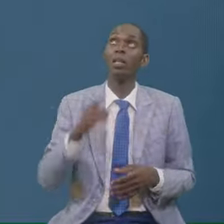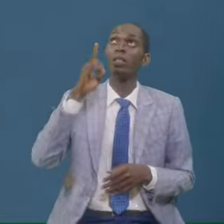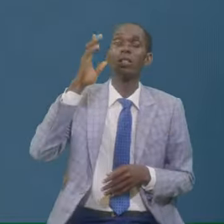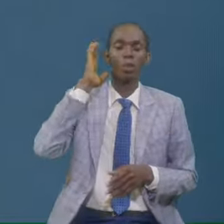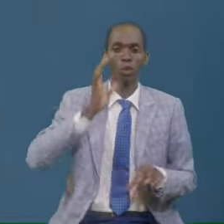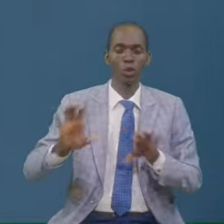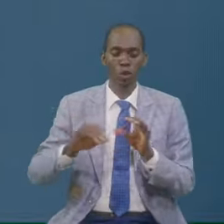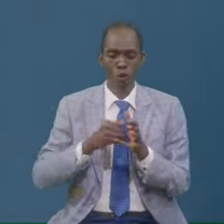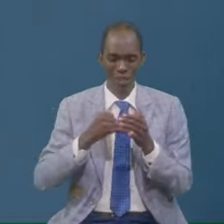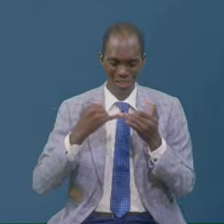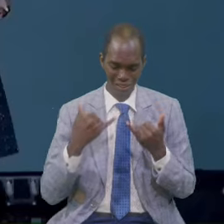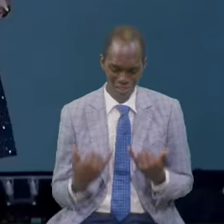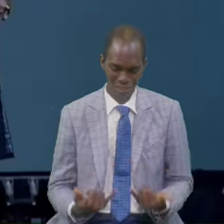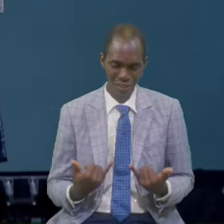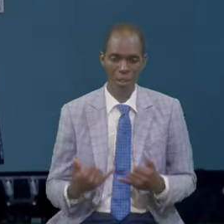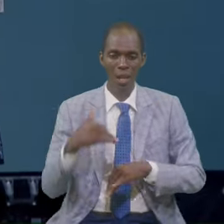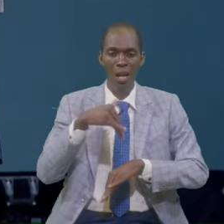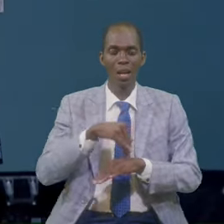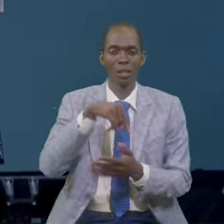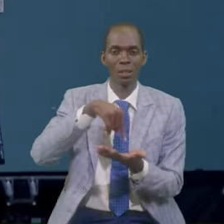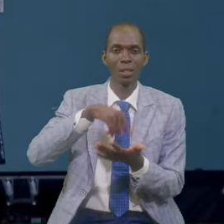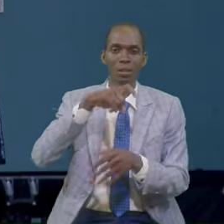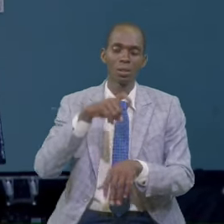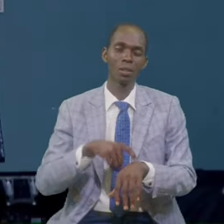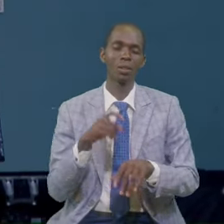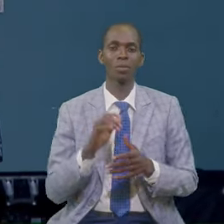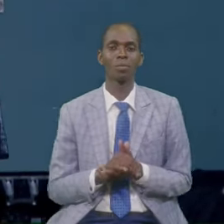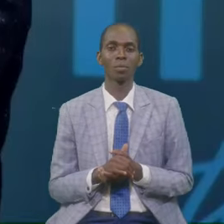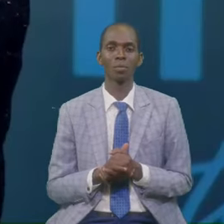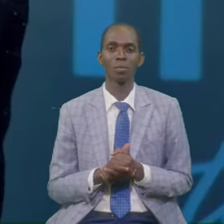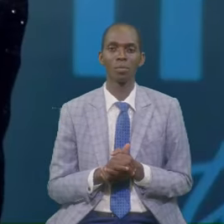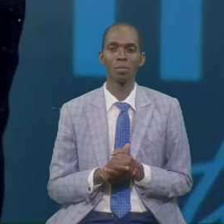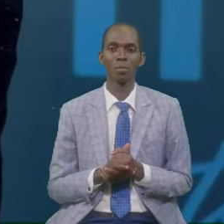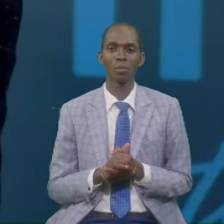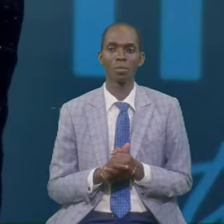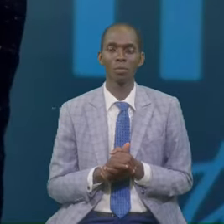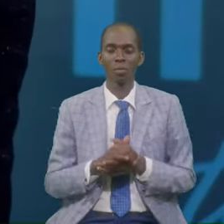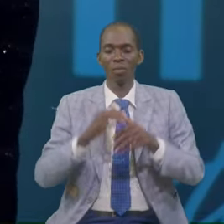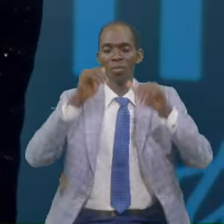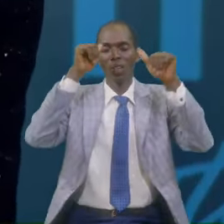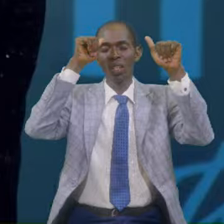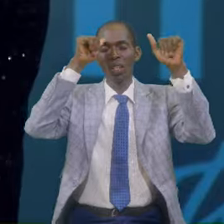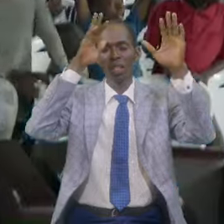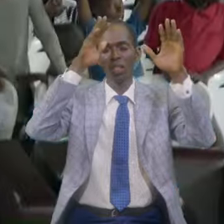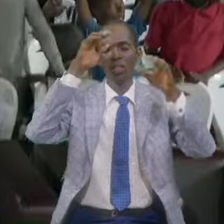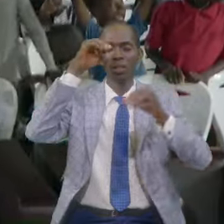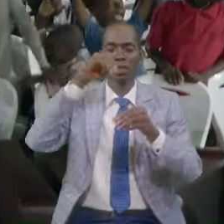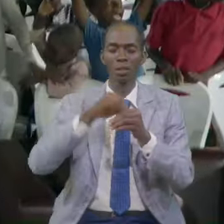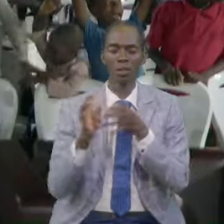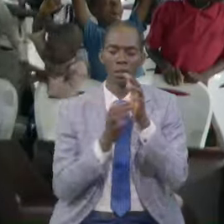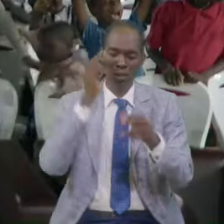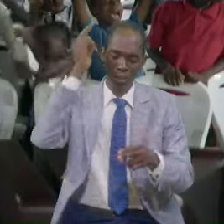at this time. ఆయన ఈ సమయములో ఇప్పుడే చేయనై ఉన్నాడు. Father, in Jesus' name,